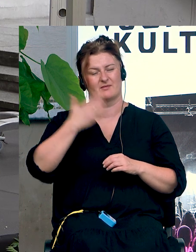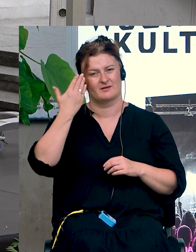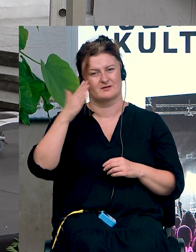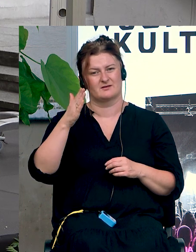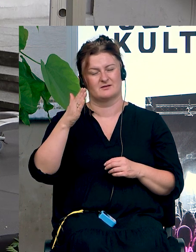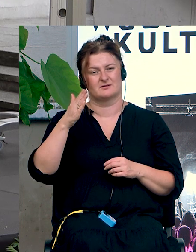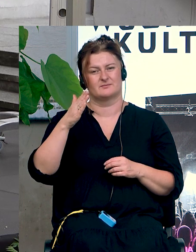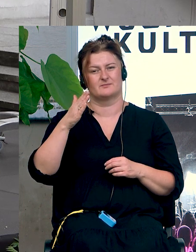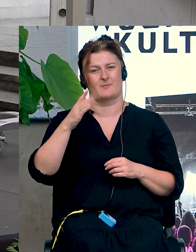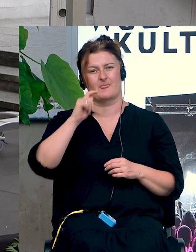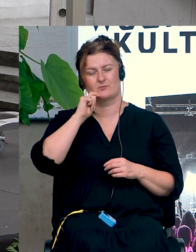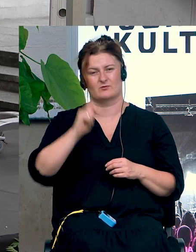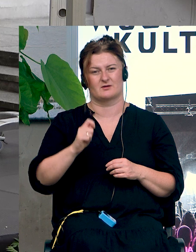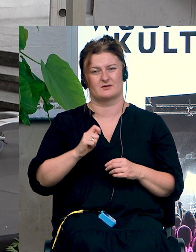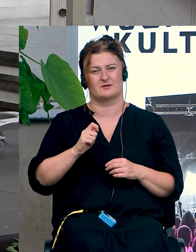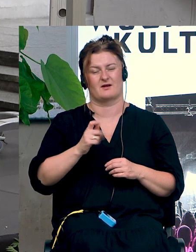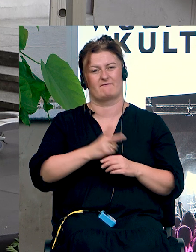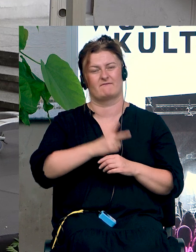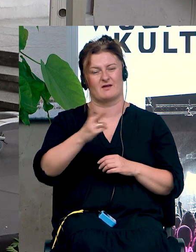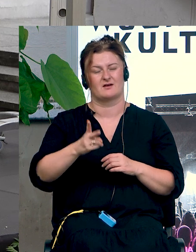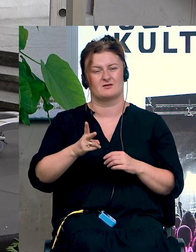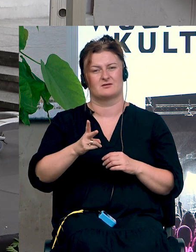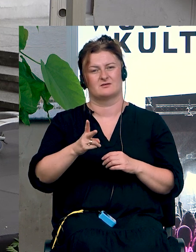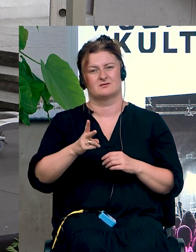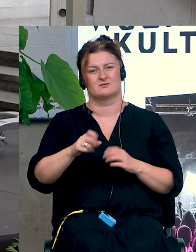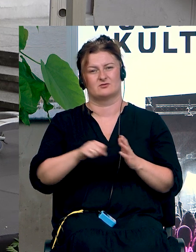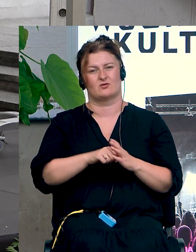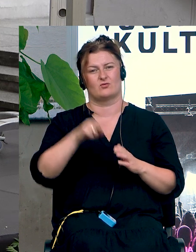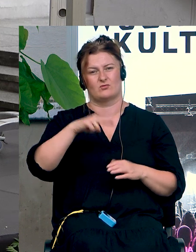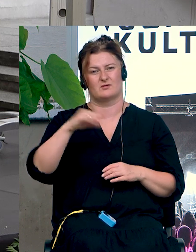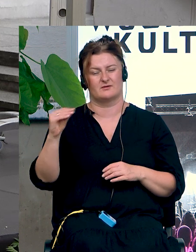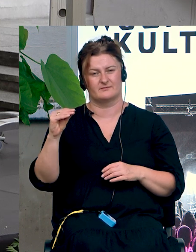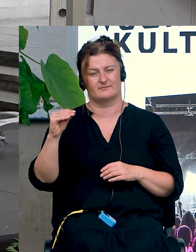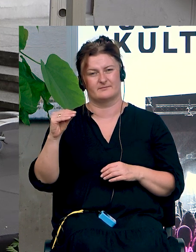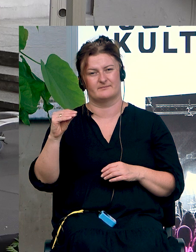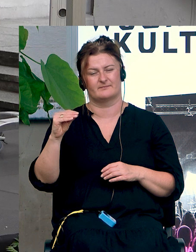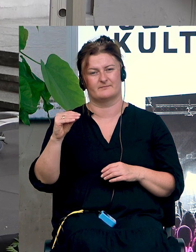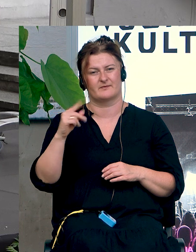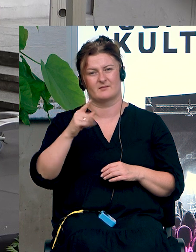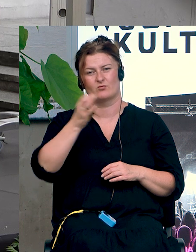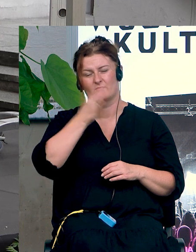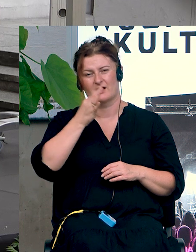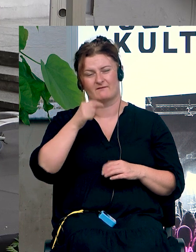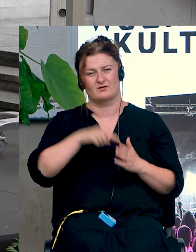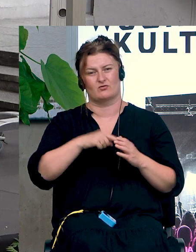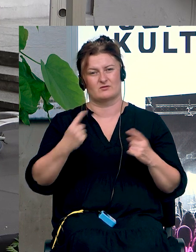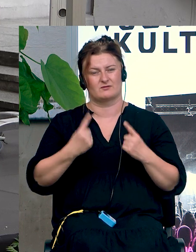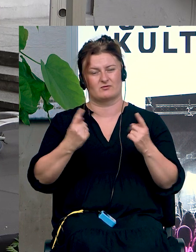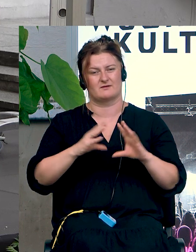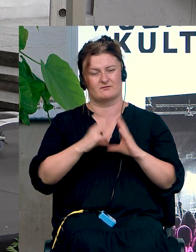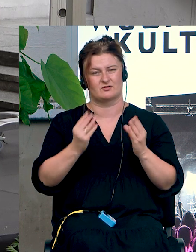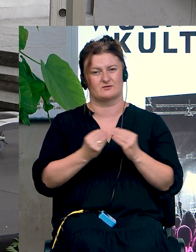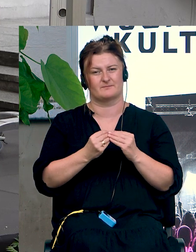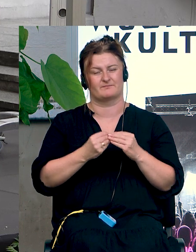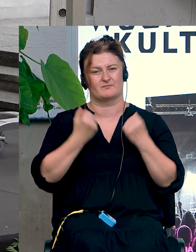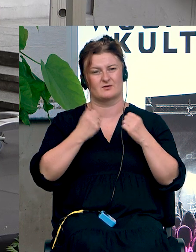nadzieję, że Ukraina wejdzie do Unii Europejskiej i poprawi się to wszystko. Дякую